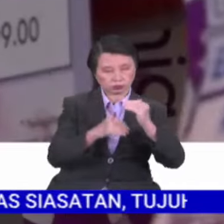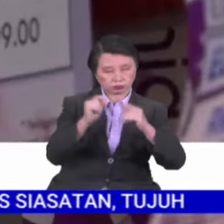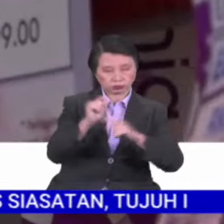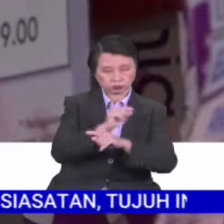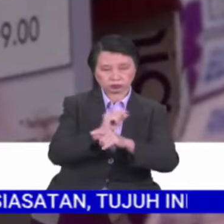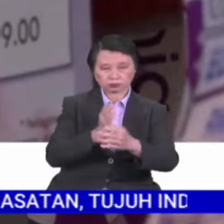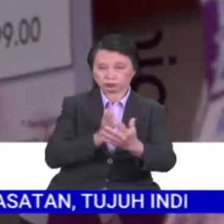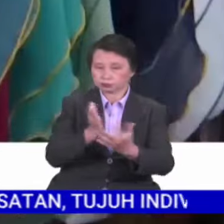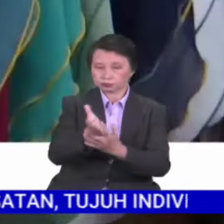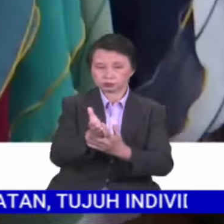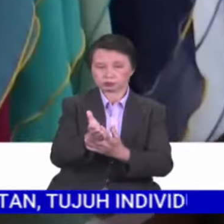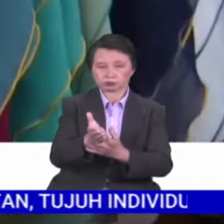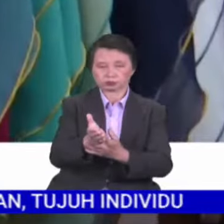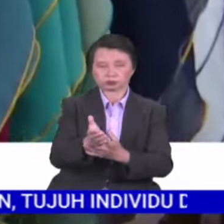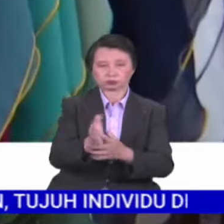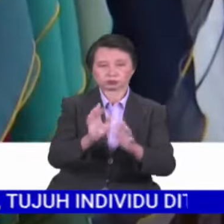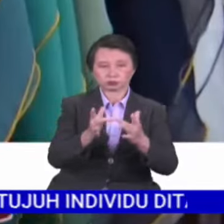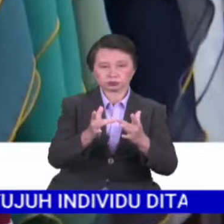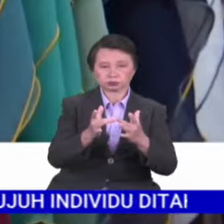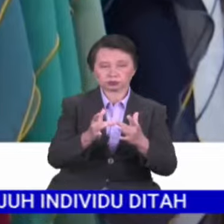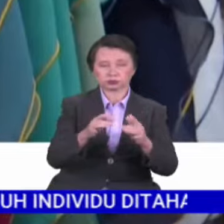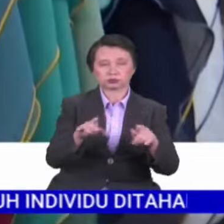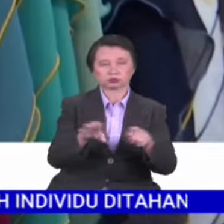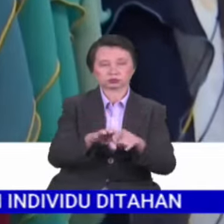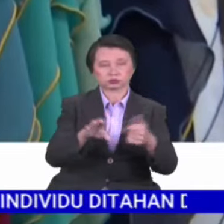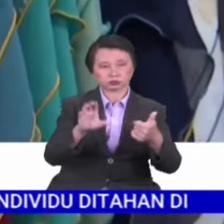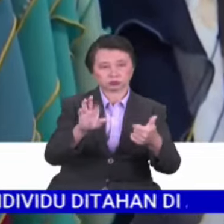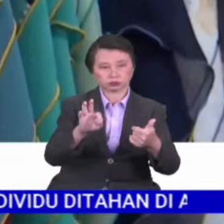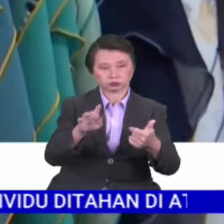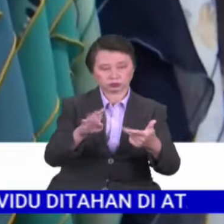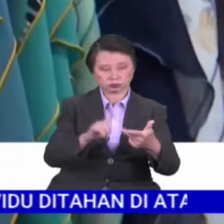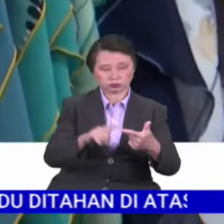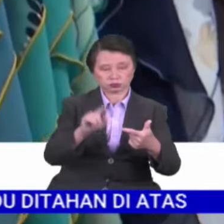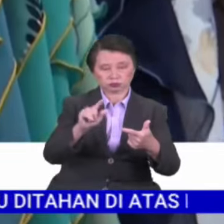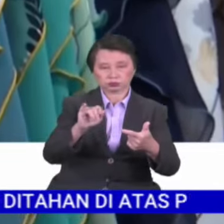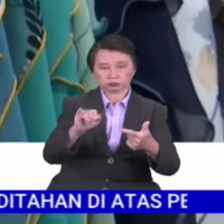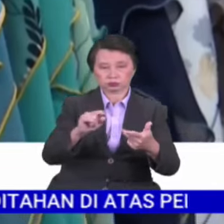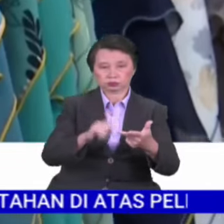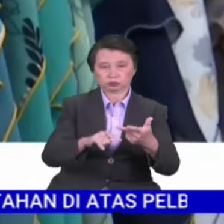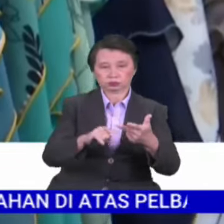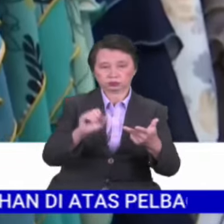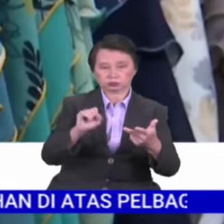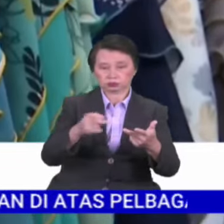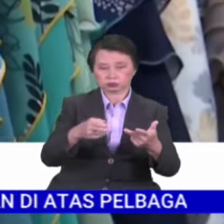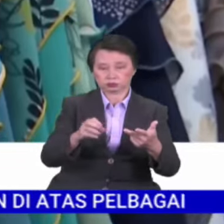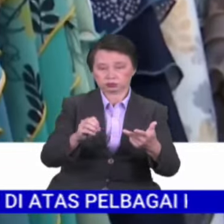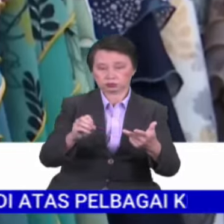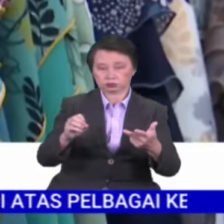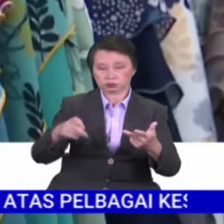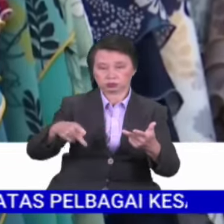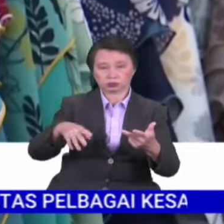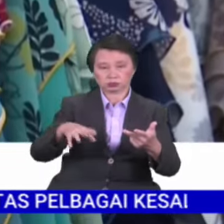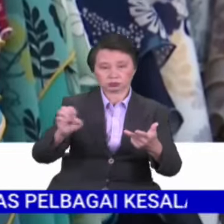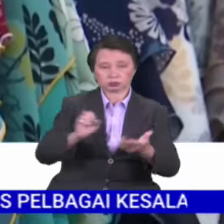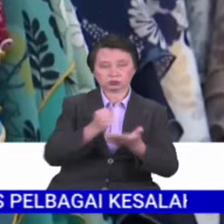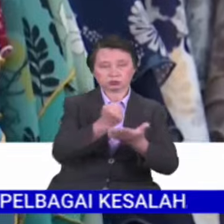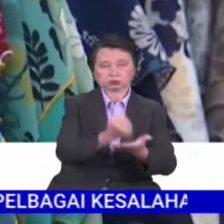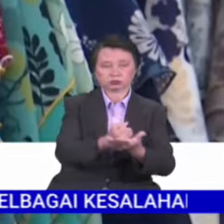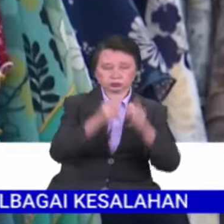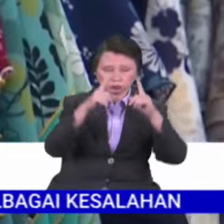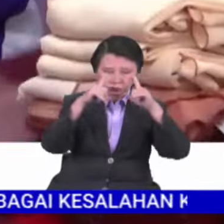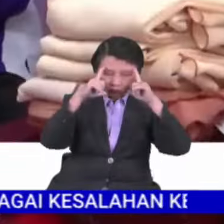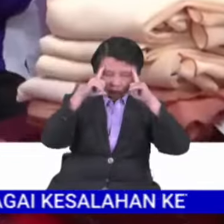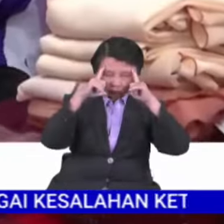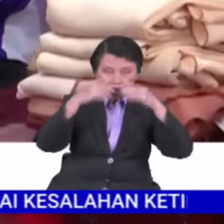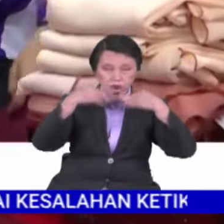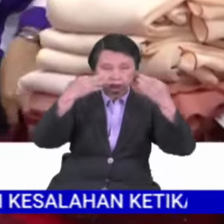akses internet. Rangkaian jualan seperti Facebook, Instagram serta Shopee membantu perniagaan tudungnya